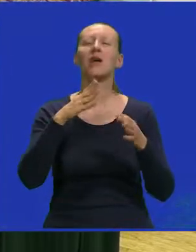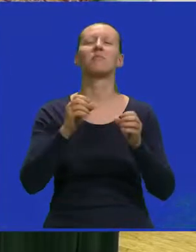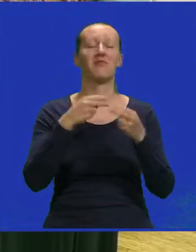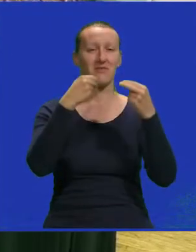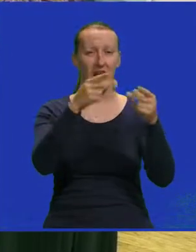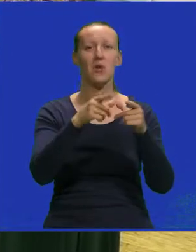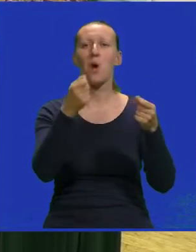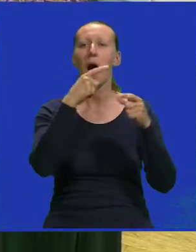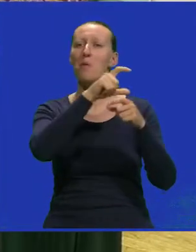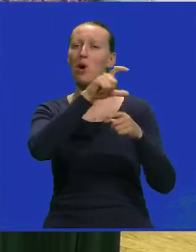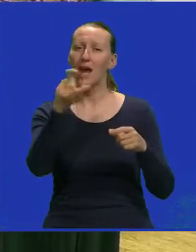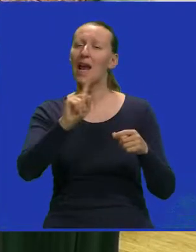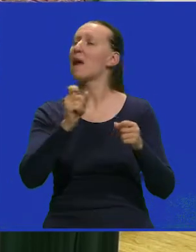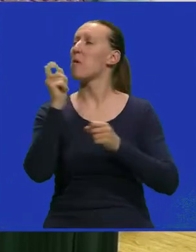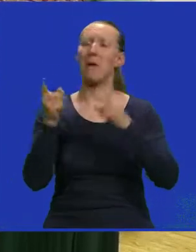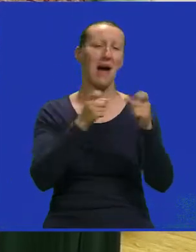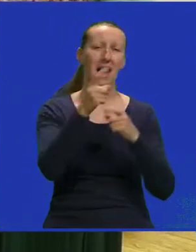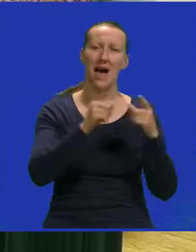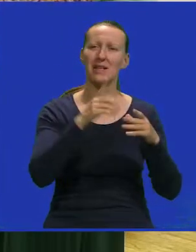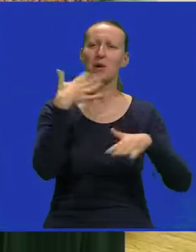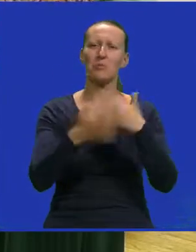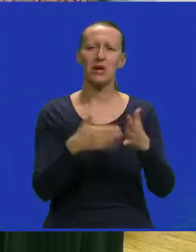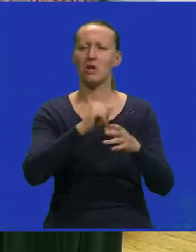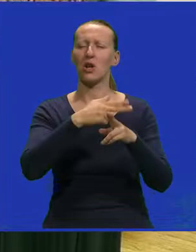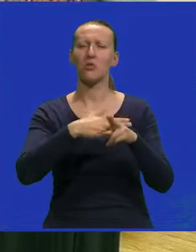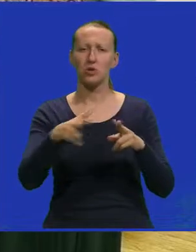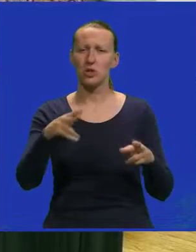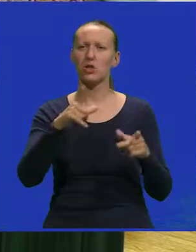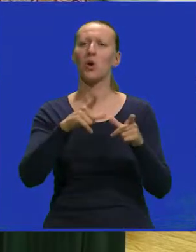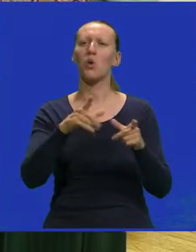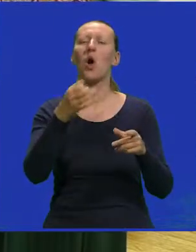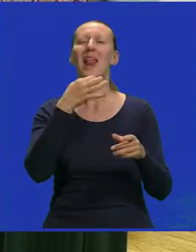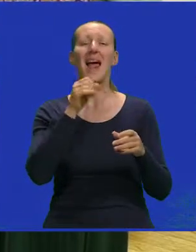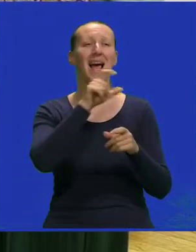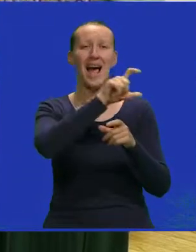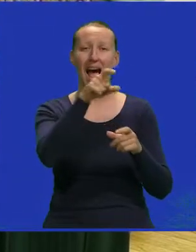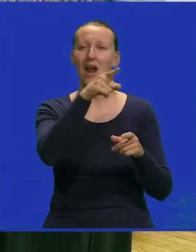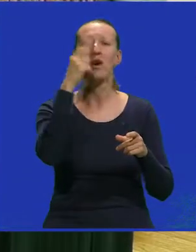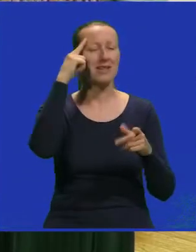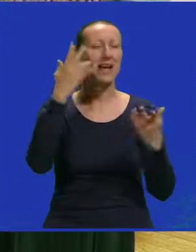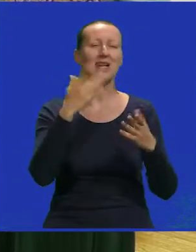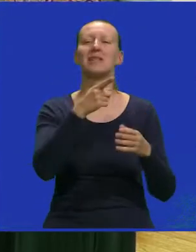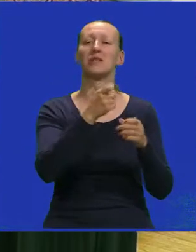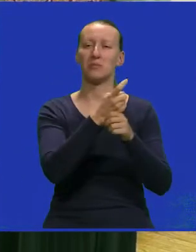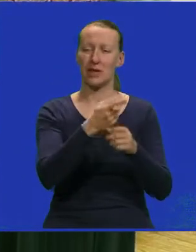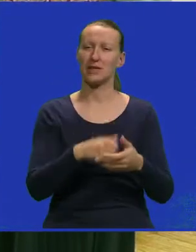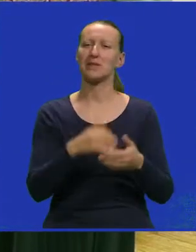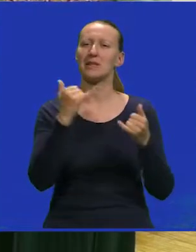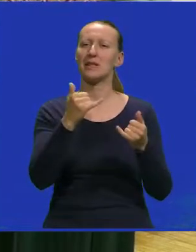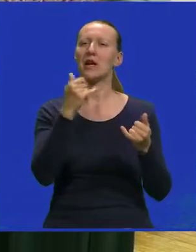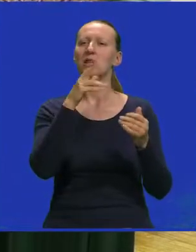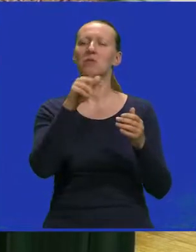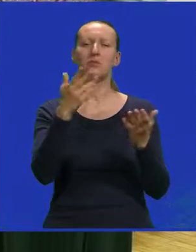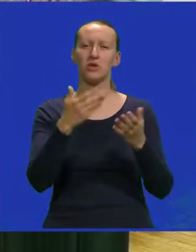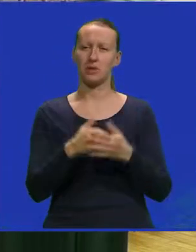apoteku. Molim vas, nemojte hitati ni livo, ni desno, ni umiješani, ni učisti. U ljekarnu, a one će znati kamo stin. I sad ča